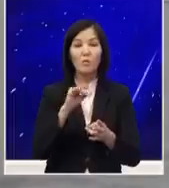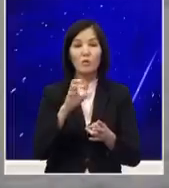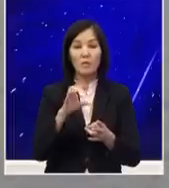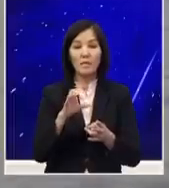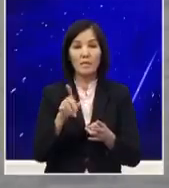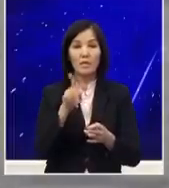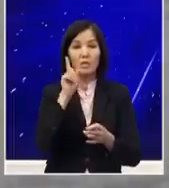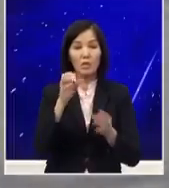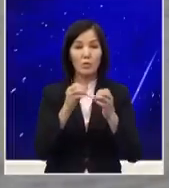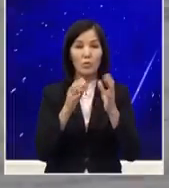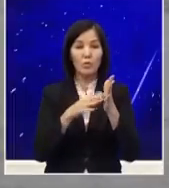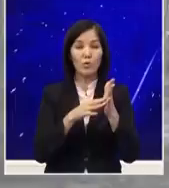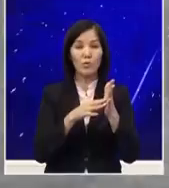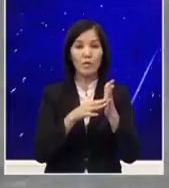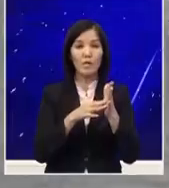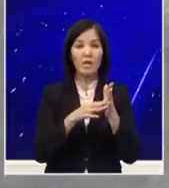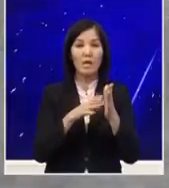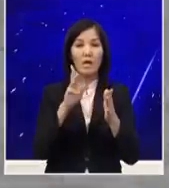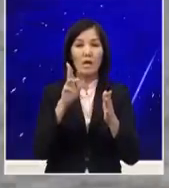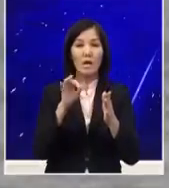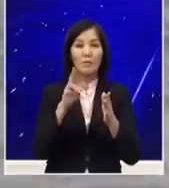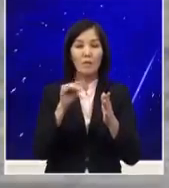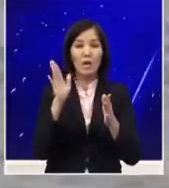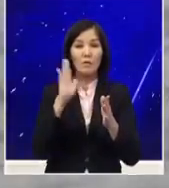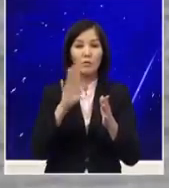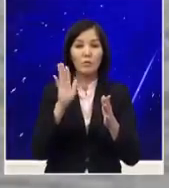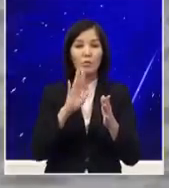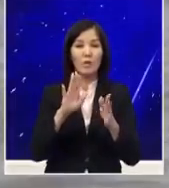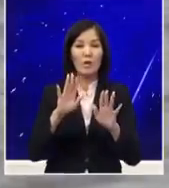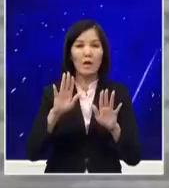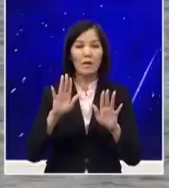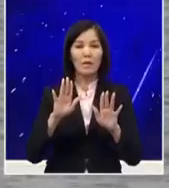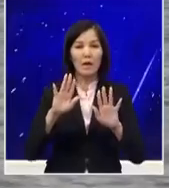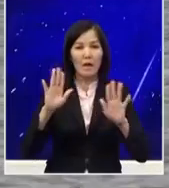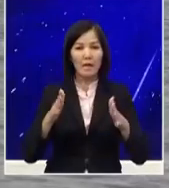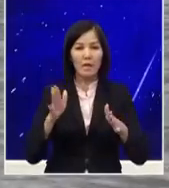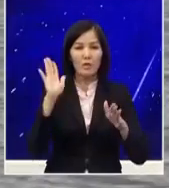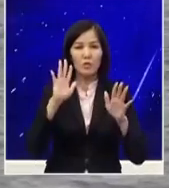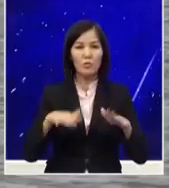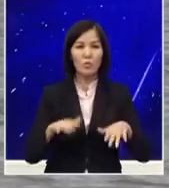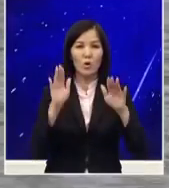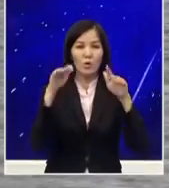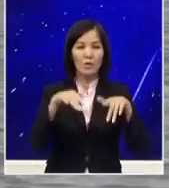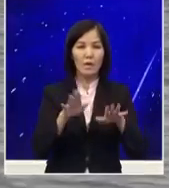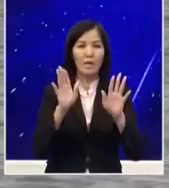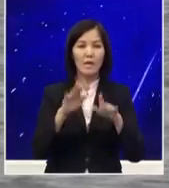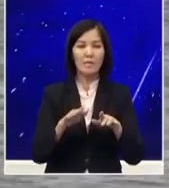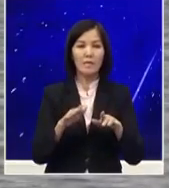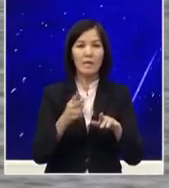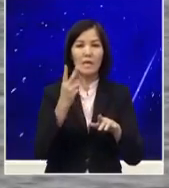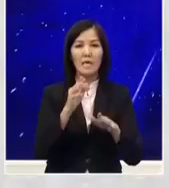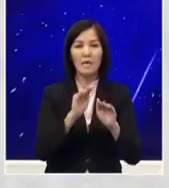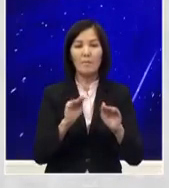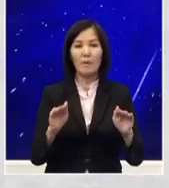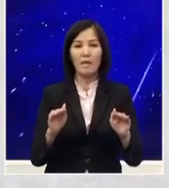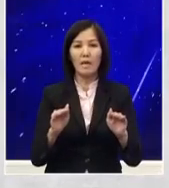Ол кезде 19 жаста еді. Қапшағай су қоймасында жүрген, тосыннан көтерілген толқын жағалау шетіндегі екі бүлдіршінді көк айдынға әкете жөнелген.